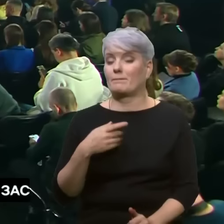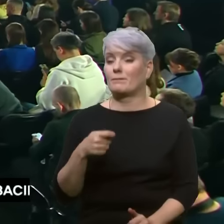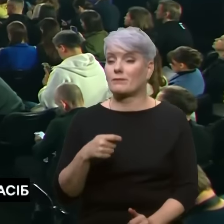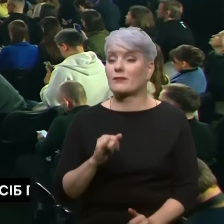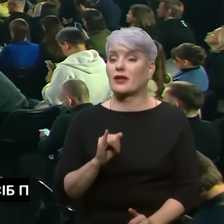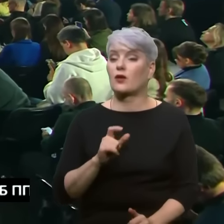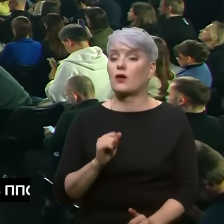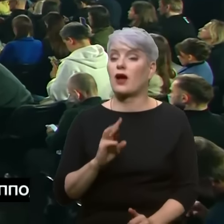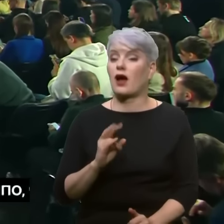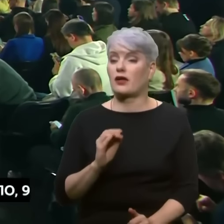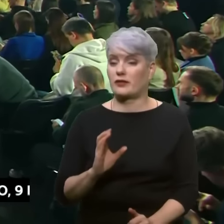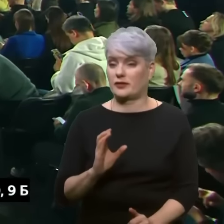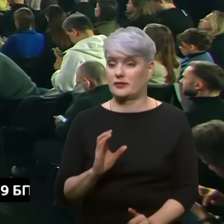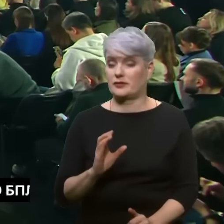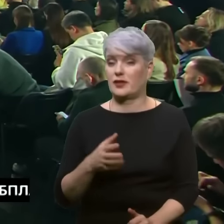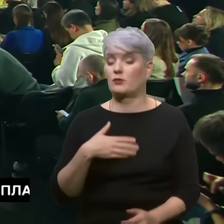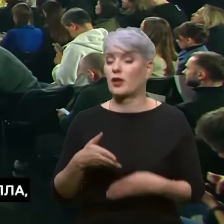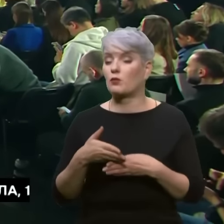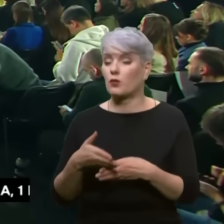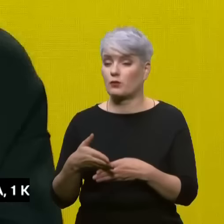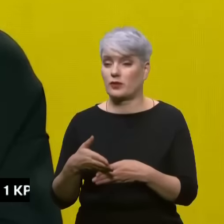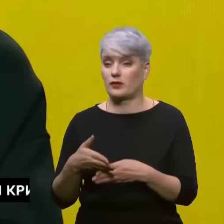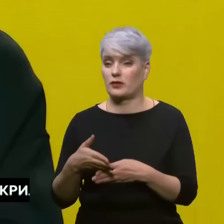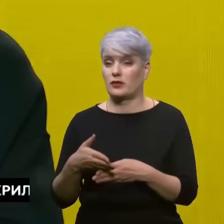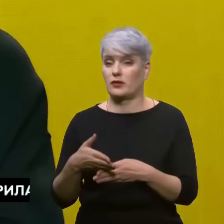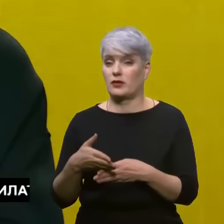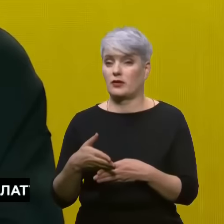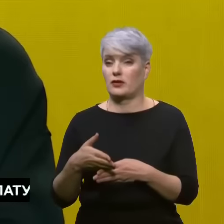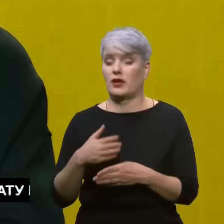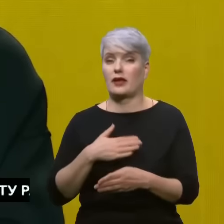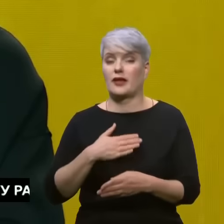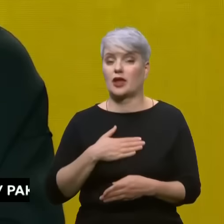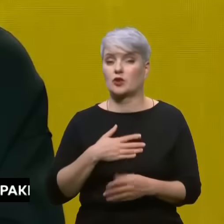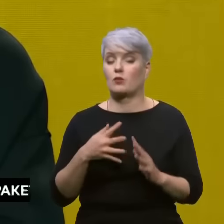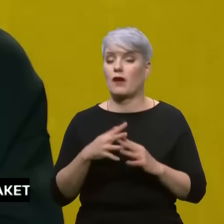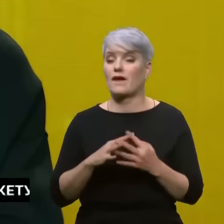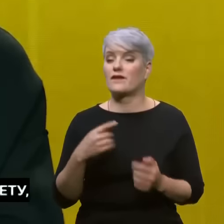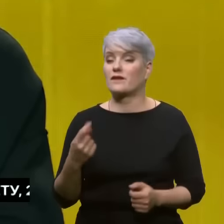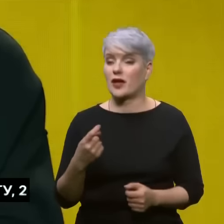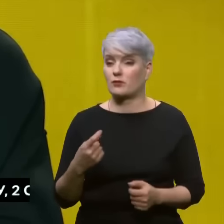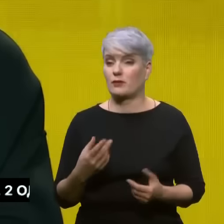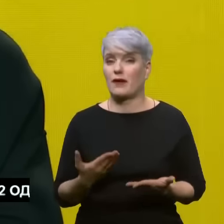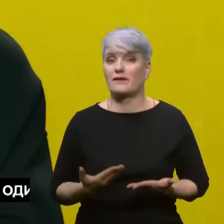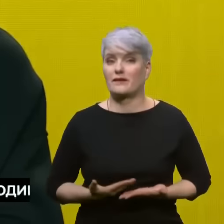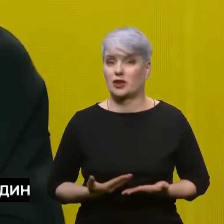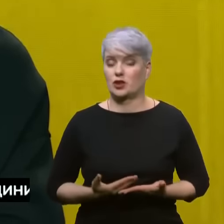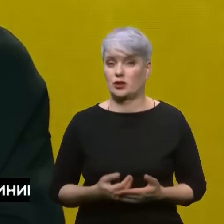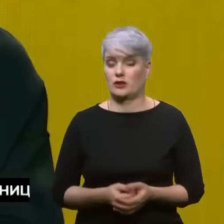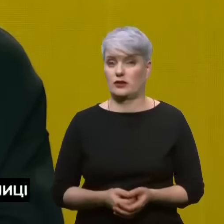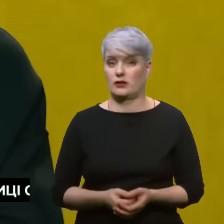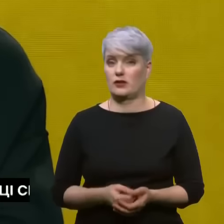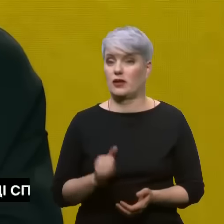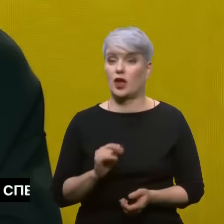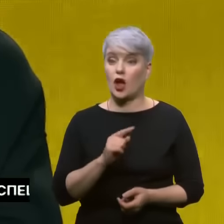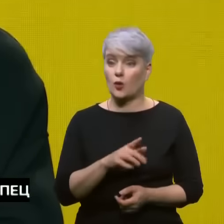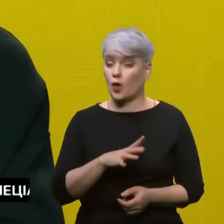президент Йоханнес, він мені допоміг. Допоміг нашим фермерам вижити. І у